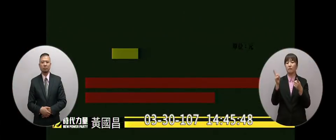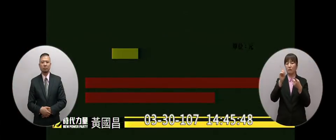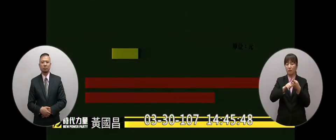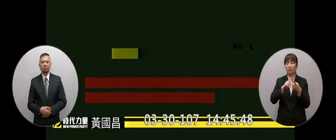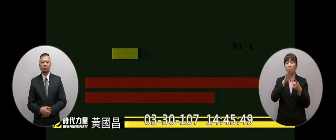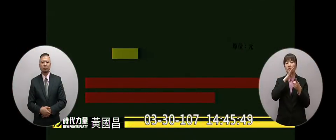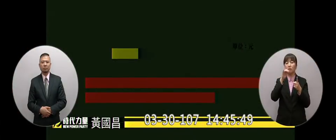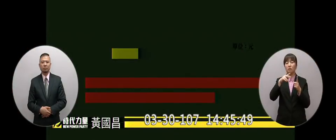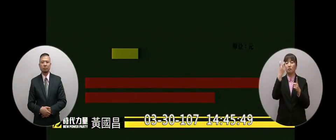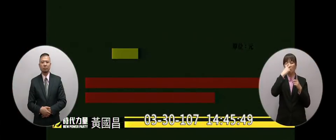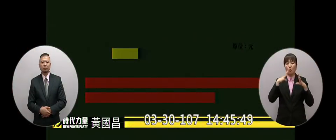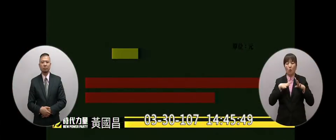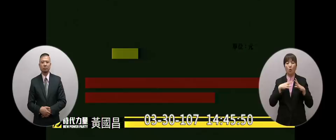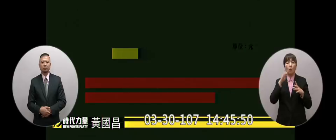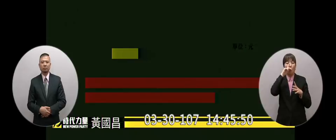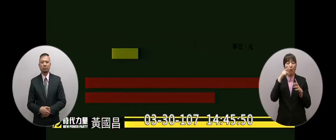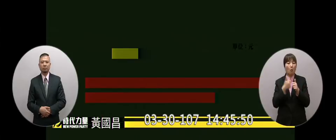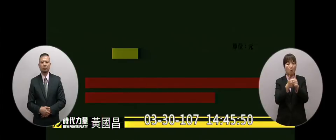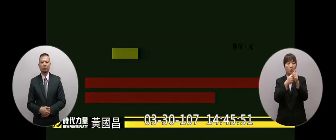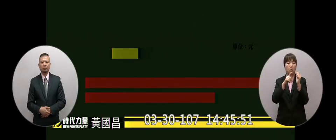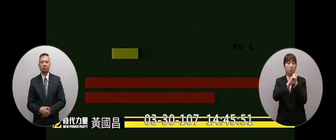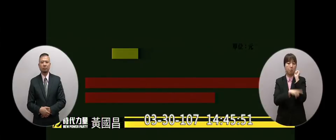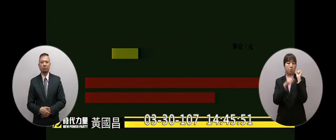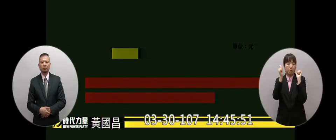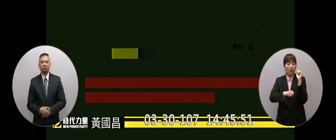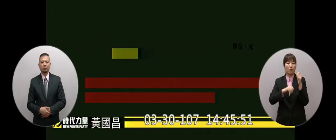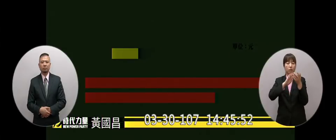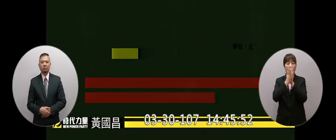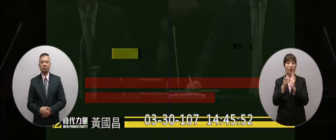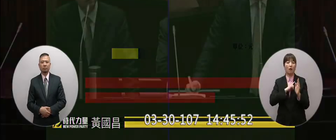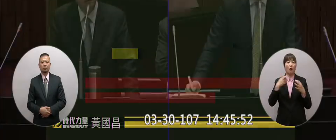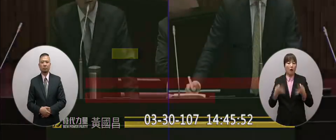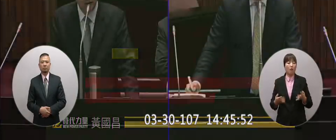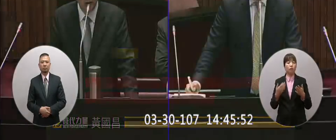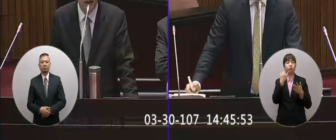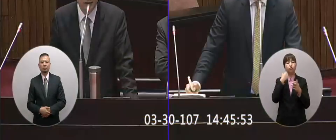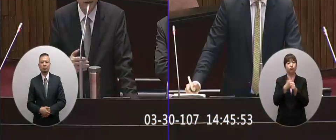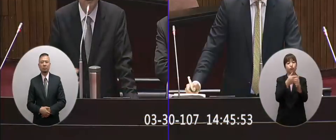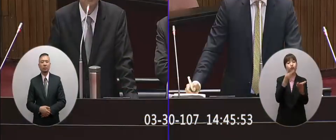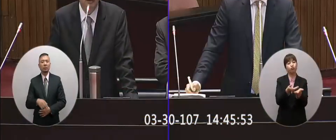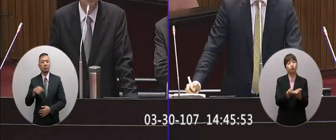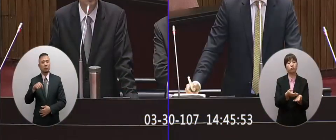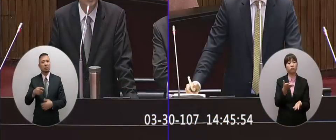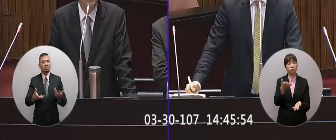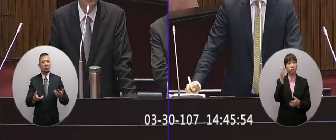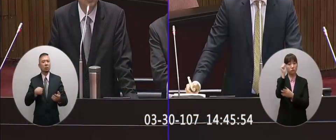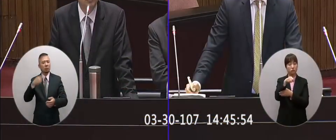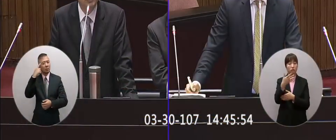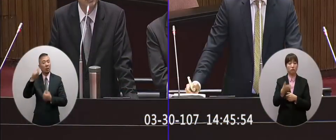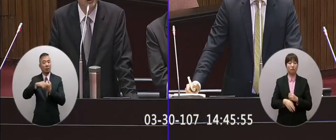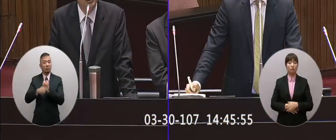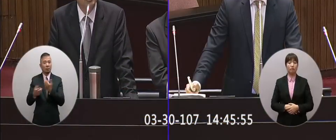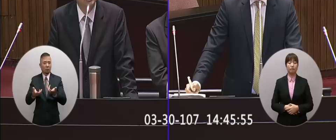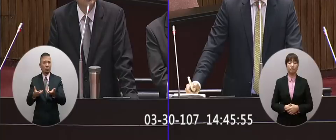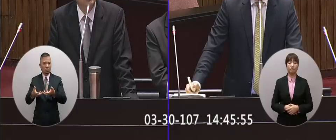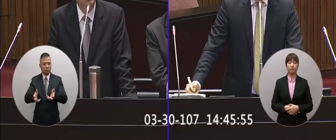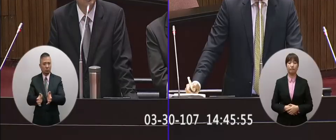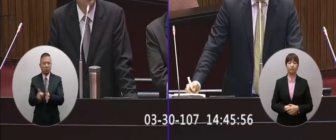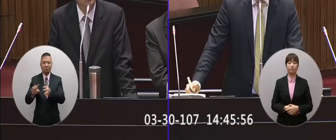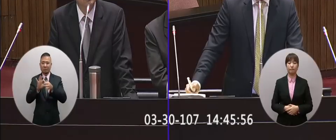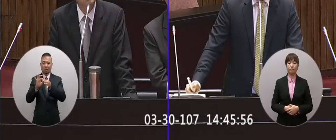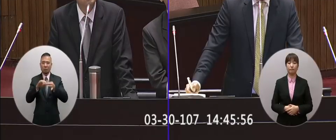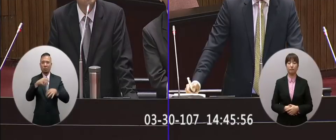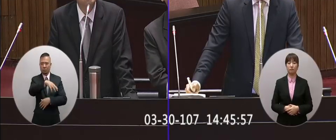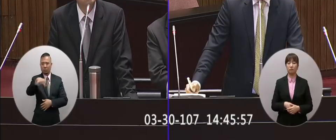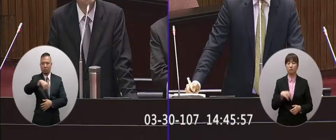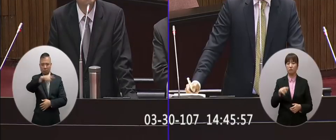为检察官的滥权追诉，可以请求国家赔偿。院长，您赞成吗？ 这个我让法务部跟相关的部位去研究了。